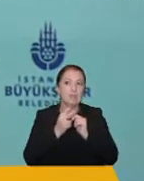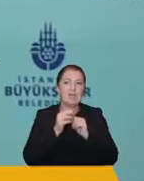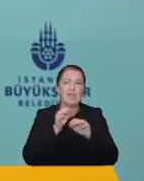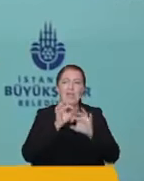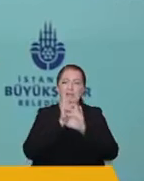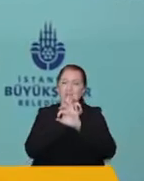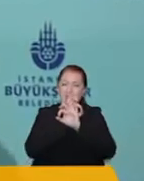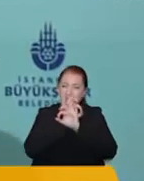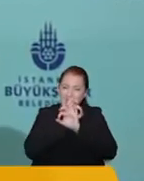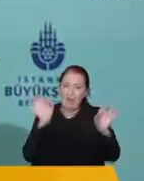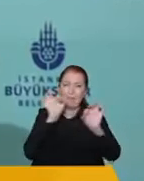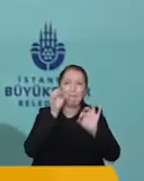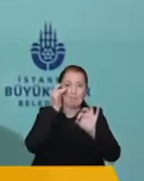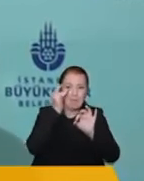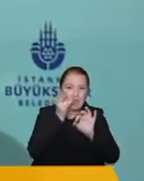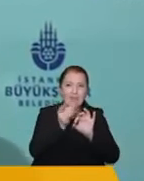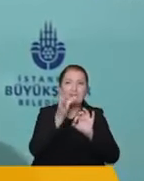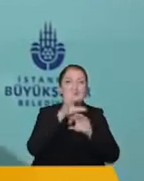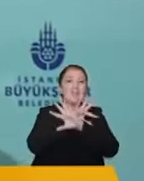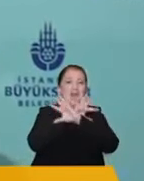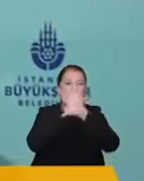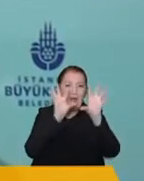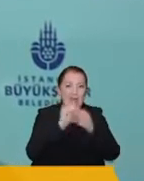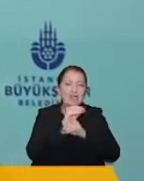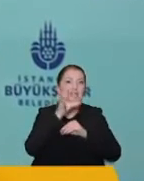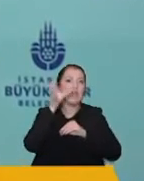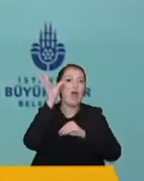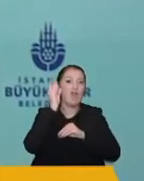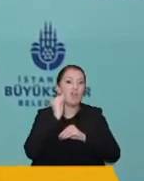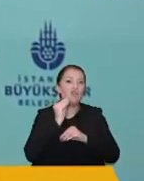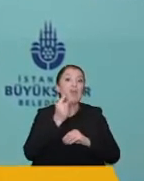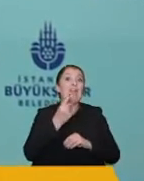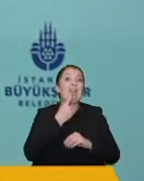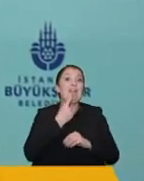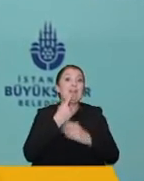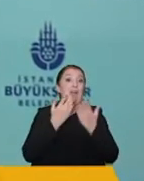net, herkesin anlayacağı dilden